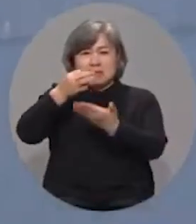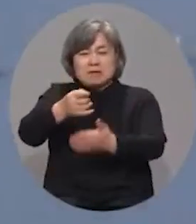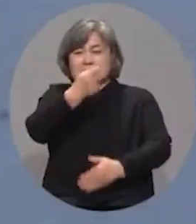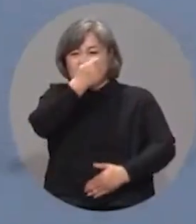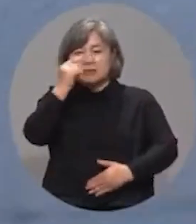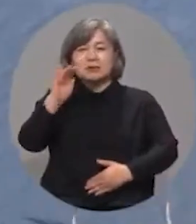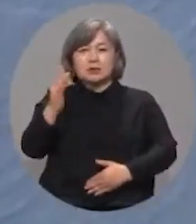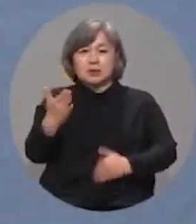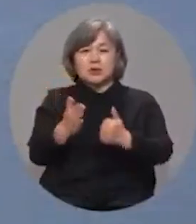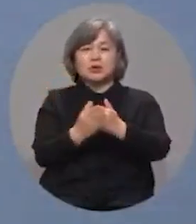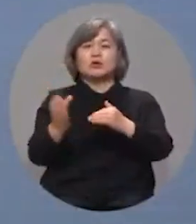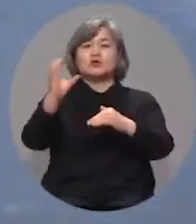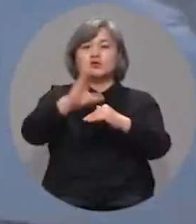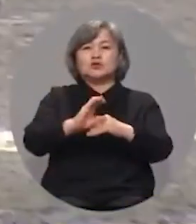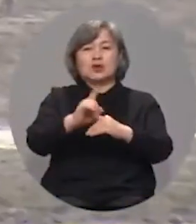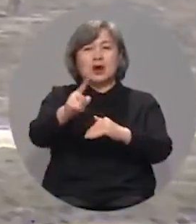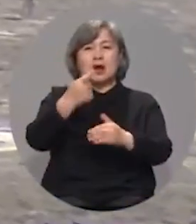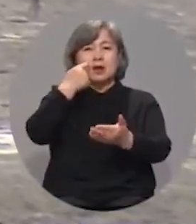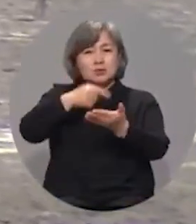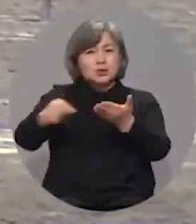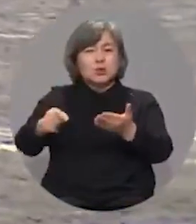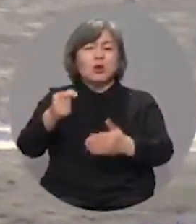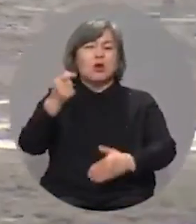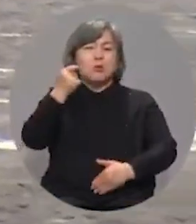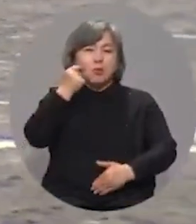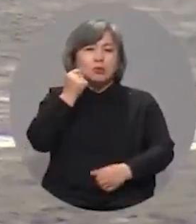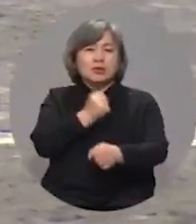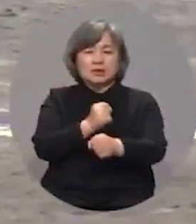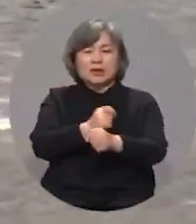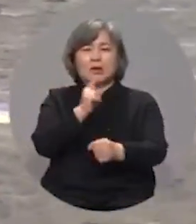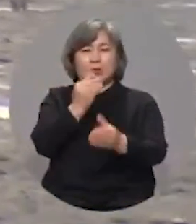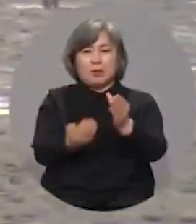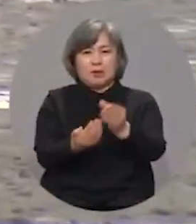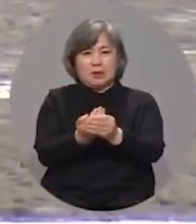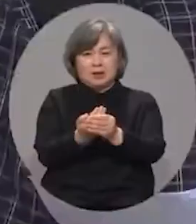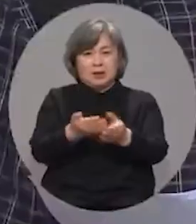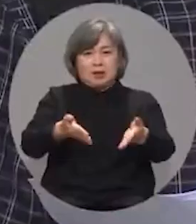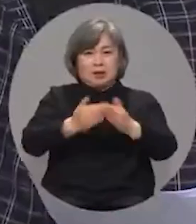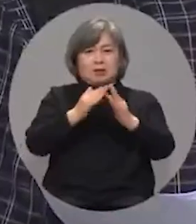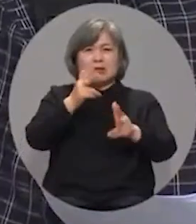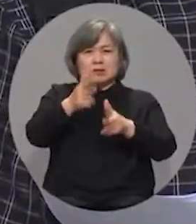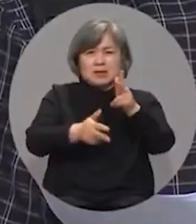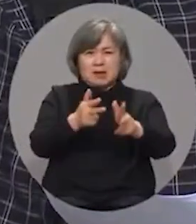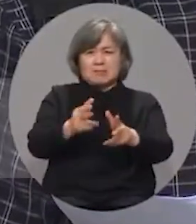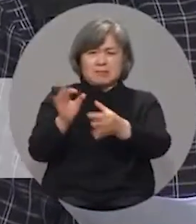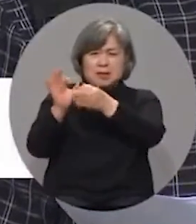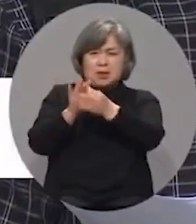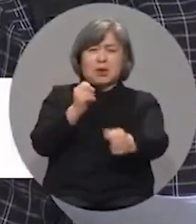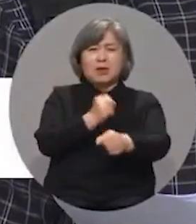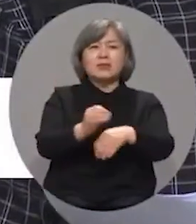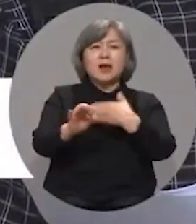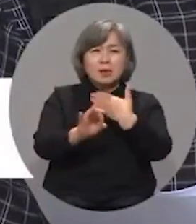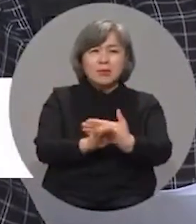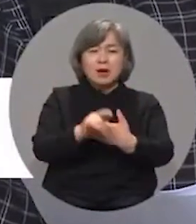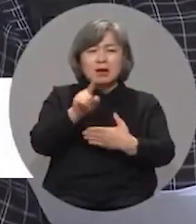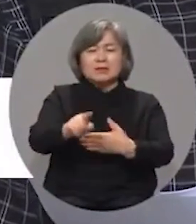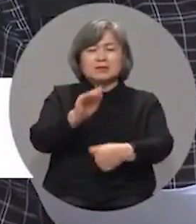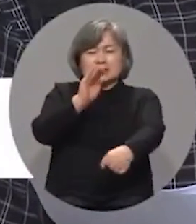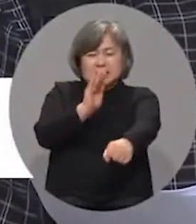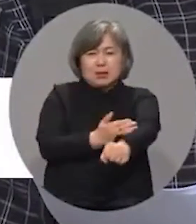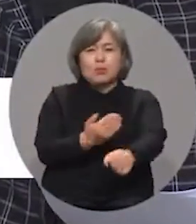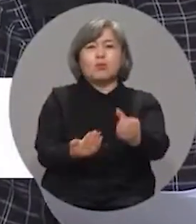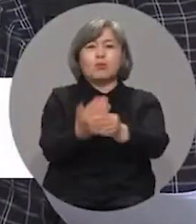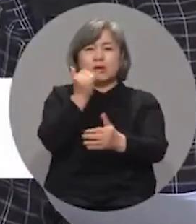며 추가적인 갯벌을 훼손은 없어야 한다는 주장입니다 횡성 사업을 강행한다면 모순을 차차 않고 이자